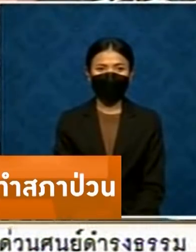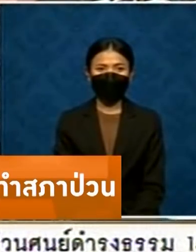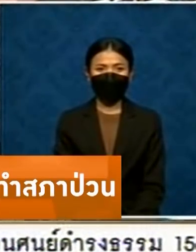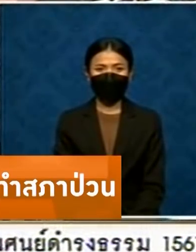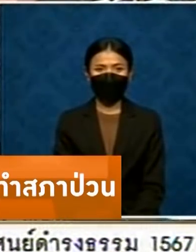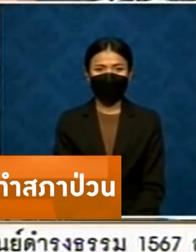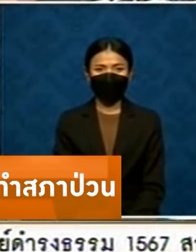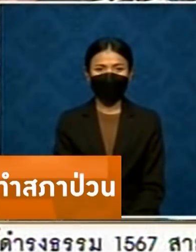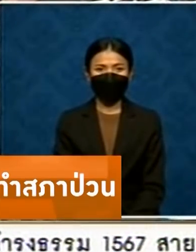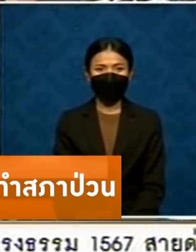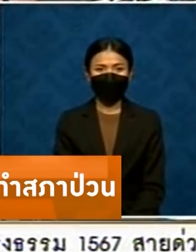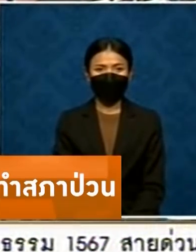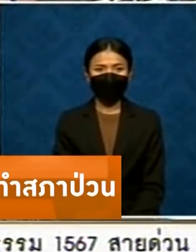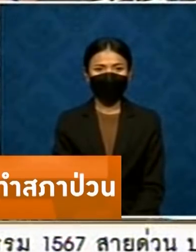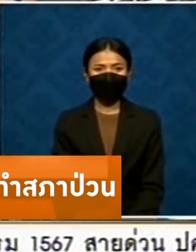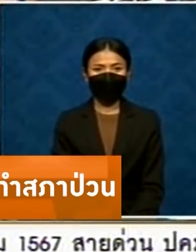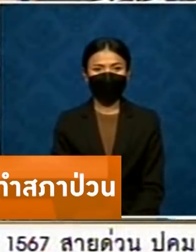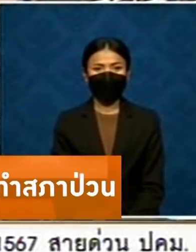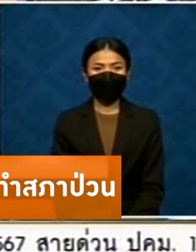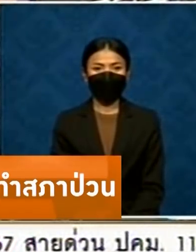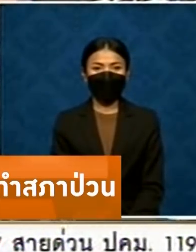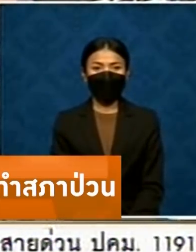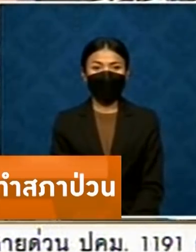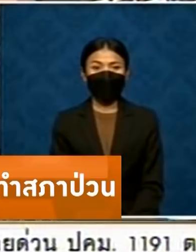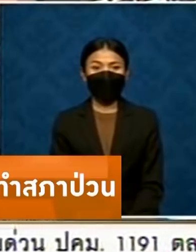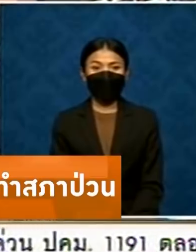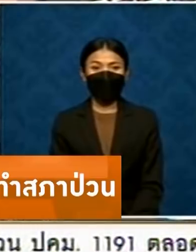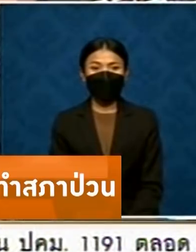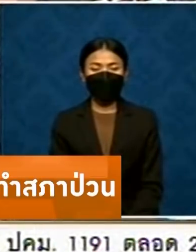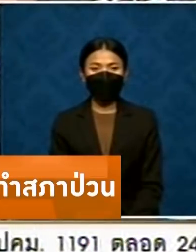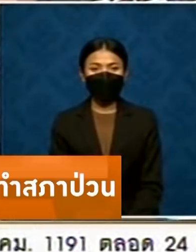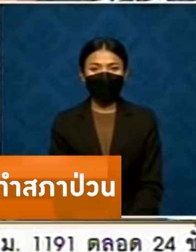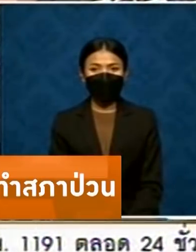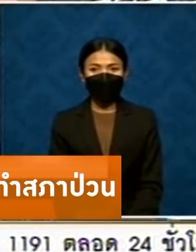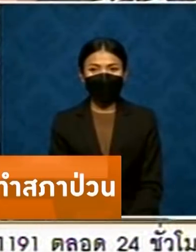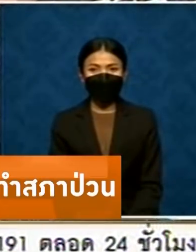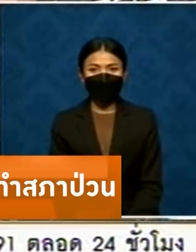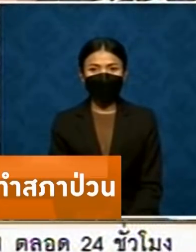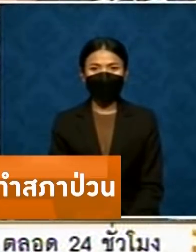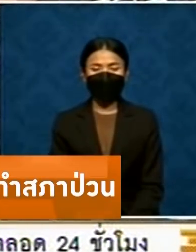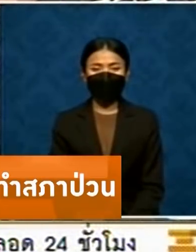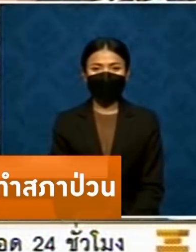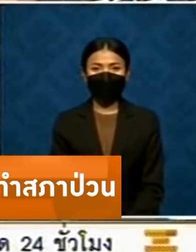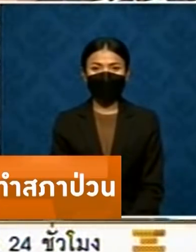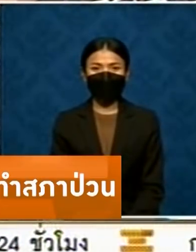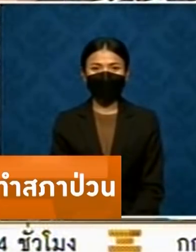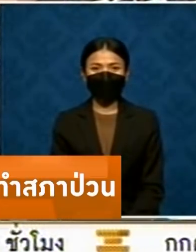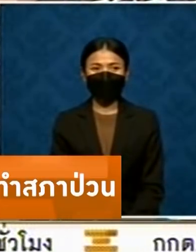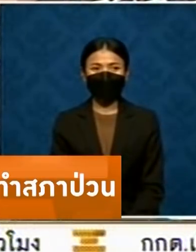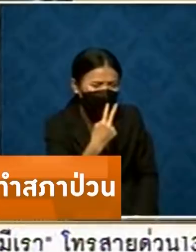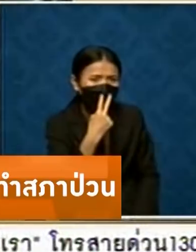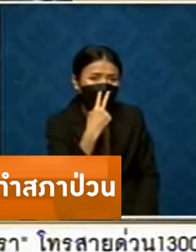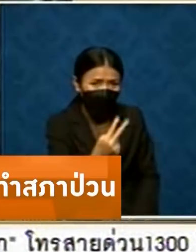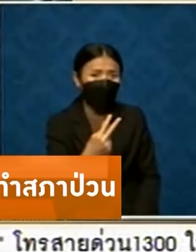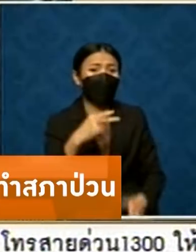ค้านว่าเล่นการเมืองเกินไปรับอันนี้คือฝั่งต้องอยู่รัฐบาลเองก็โจมตีฝ่ายค้านว่าเล่นการเมืองเกินไปนะครับ